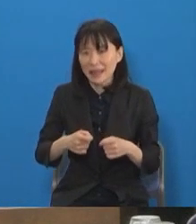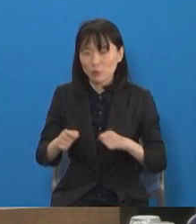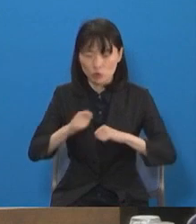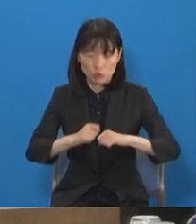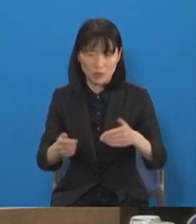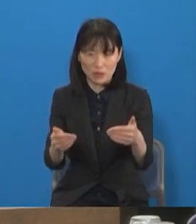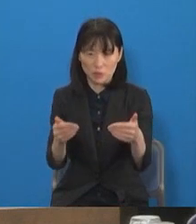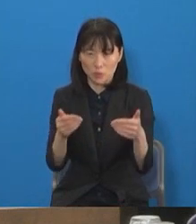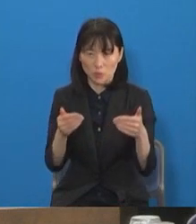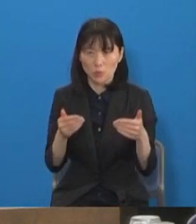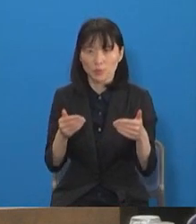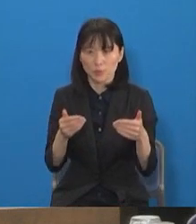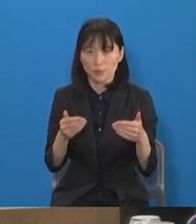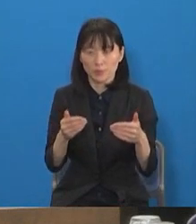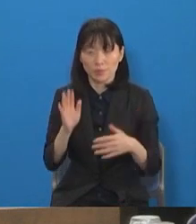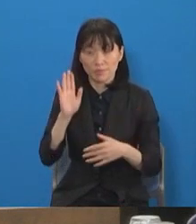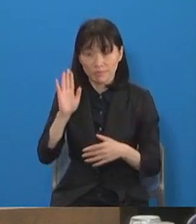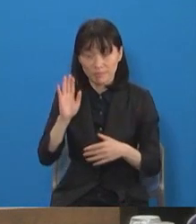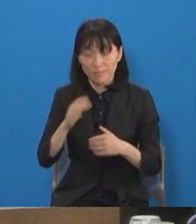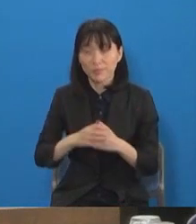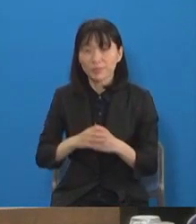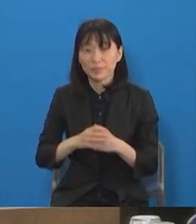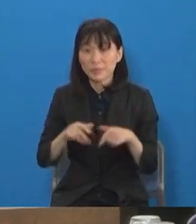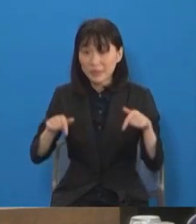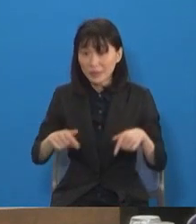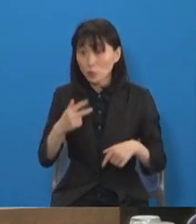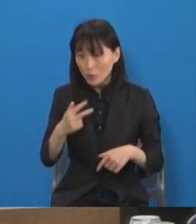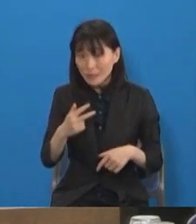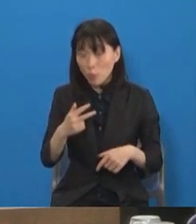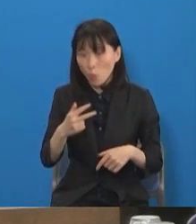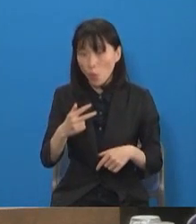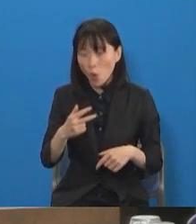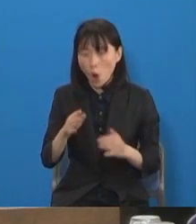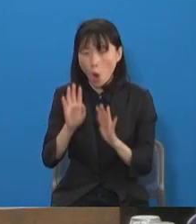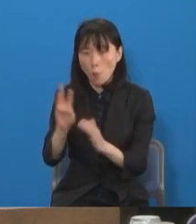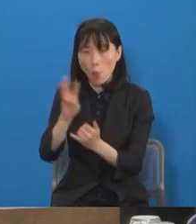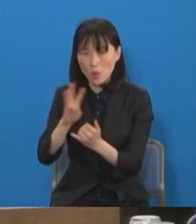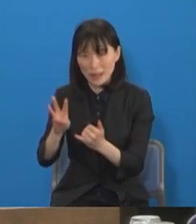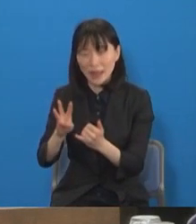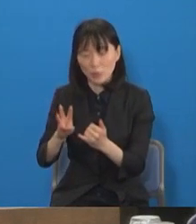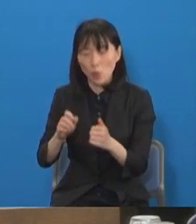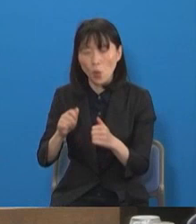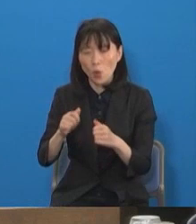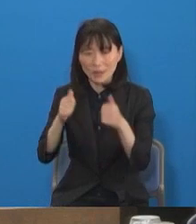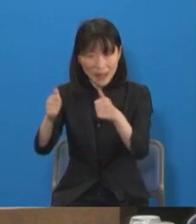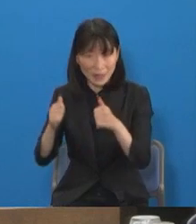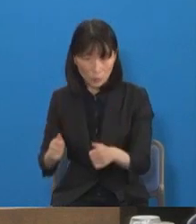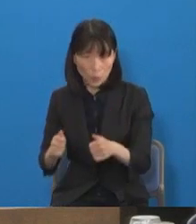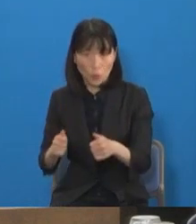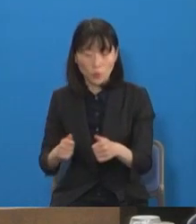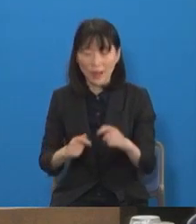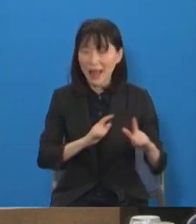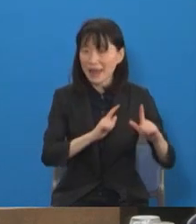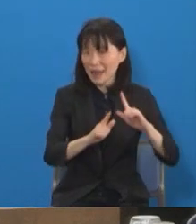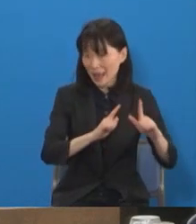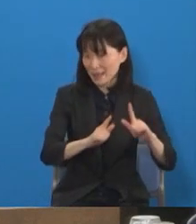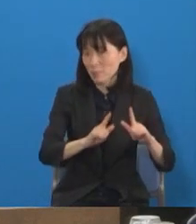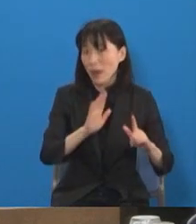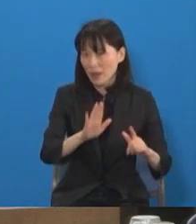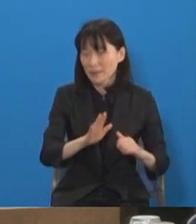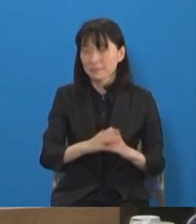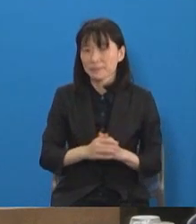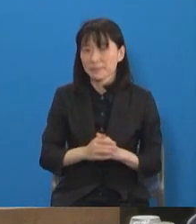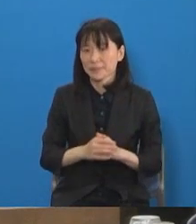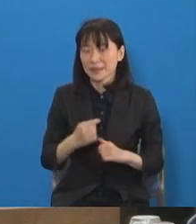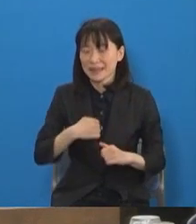ております。その上で、本市においても、防災ポータルサイトや公式 LINE アカウントなどを通して、